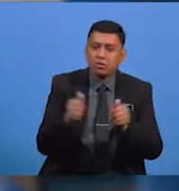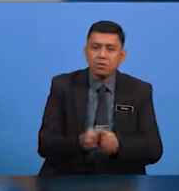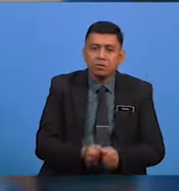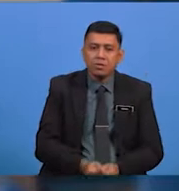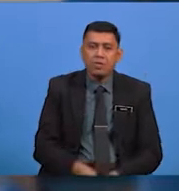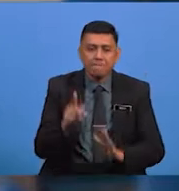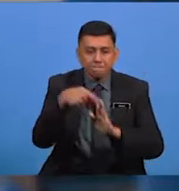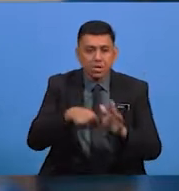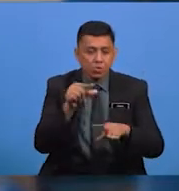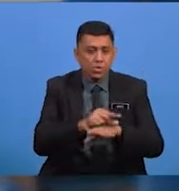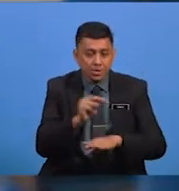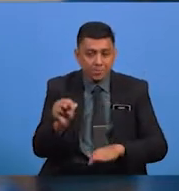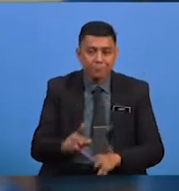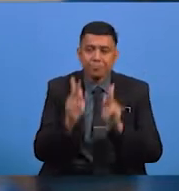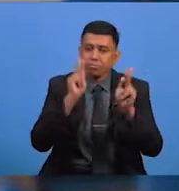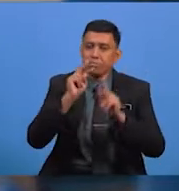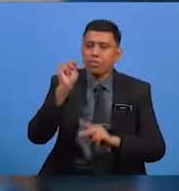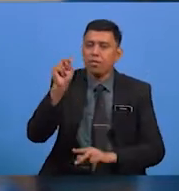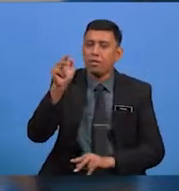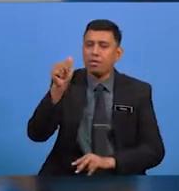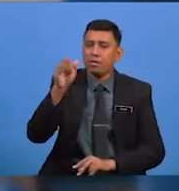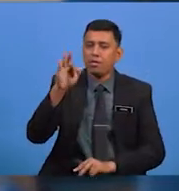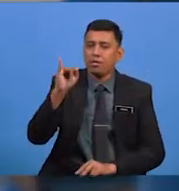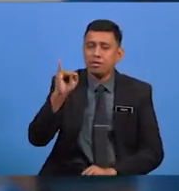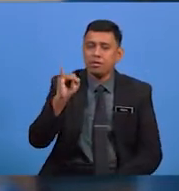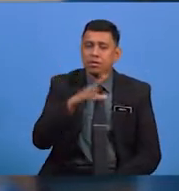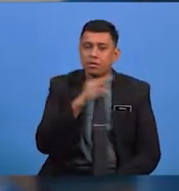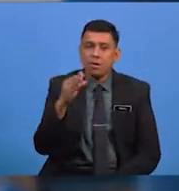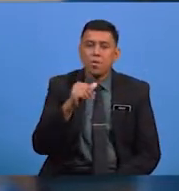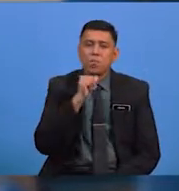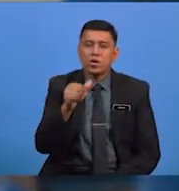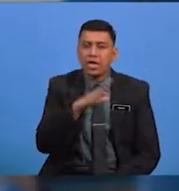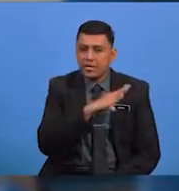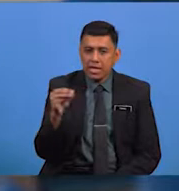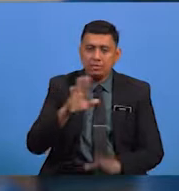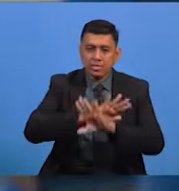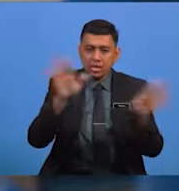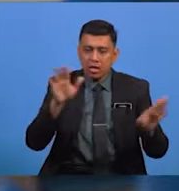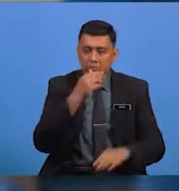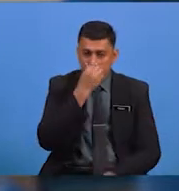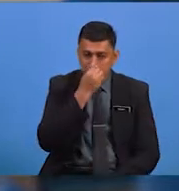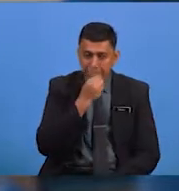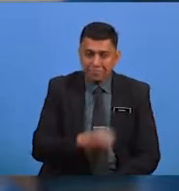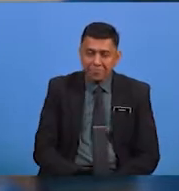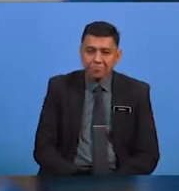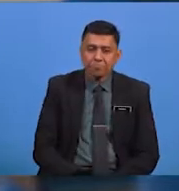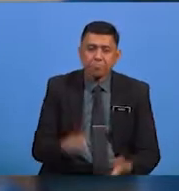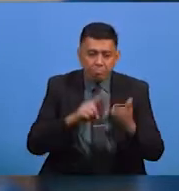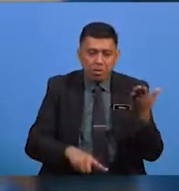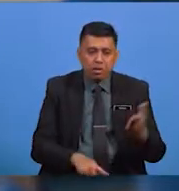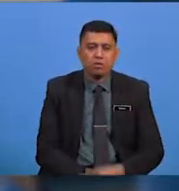dengan penggunaan kata nafi bukan dan tidak?